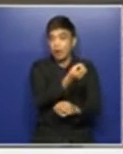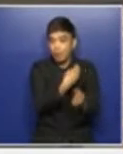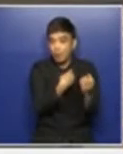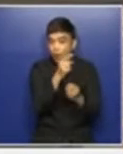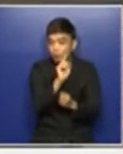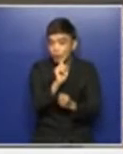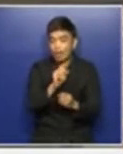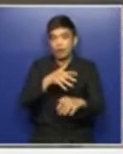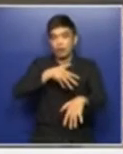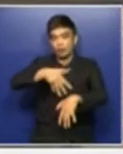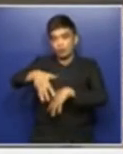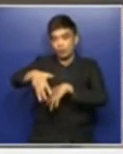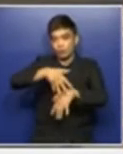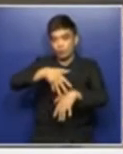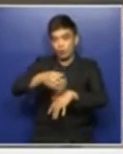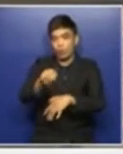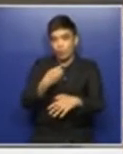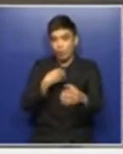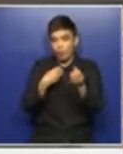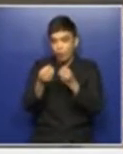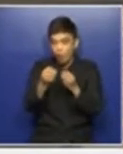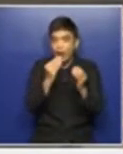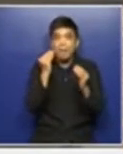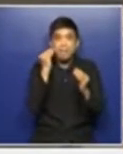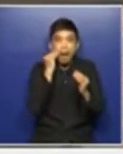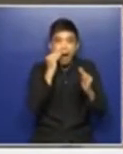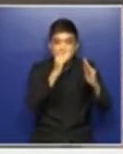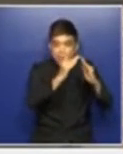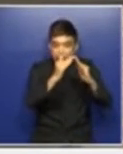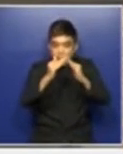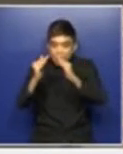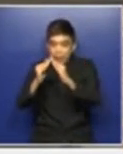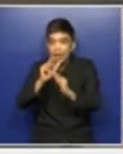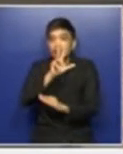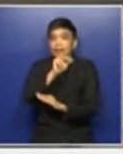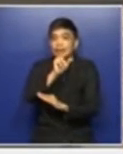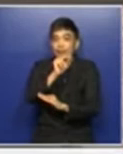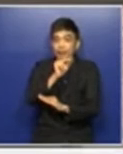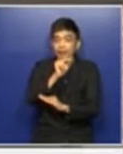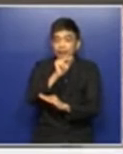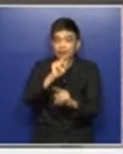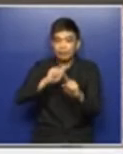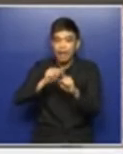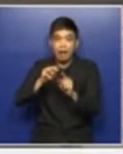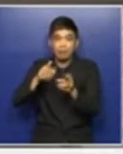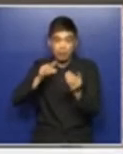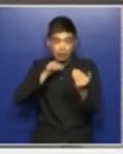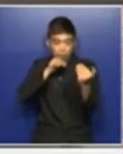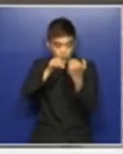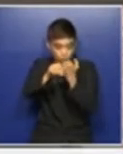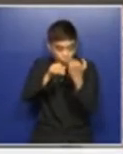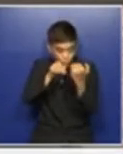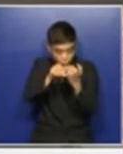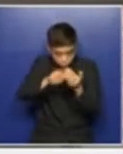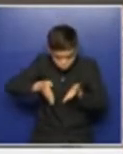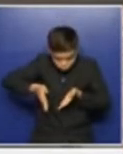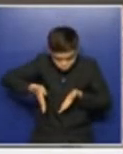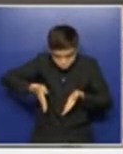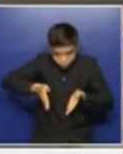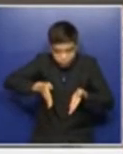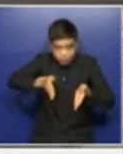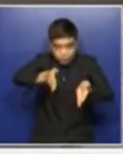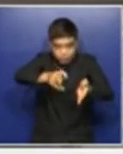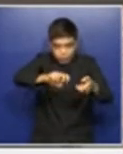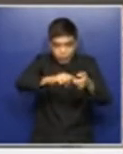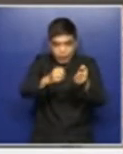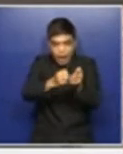ได้รับความเดือดร้อนกว่า30หลังคาเรือนมีถนนในหมู่บ้านชำรุดทรุดพังไม่มี